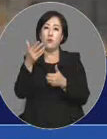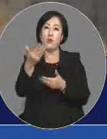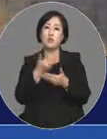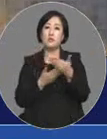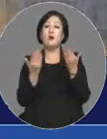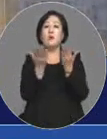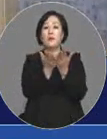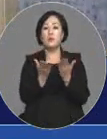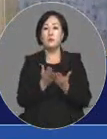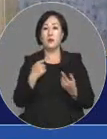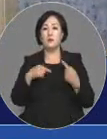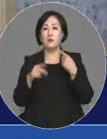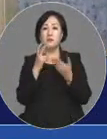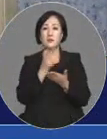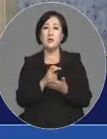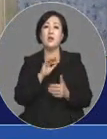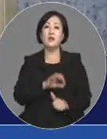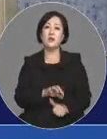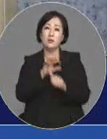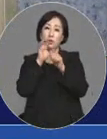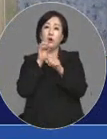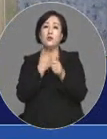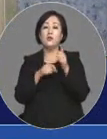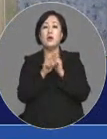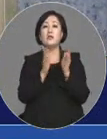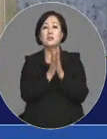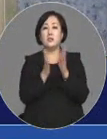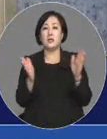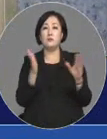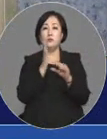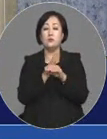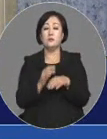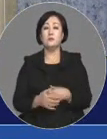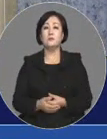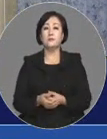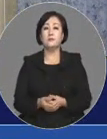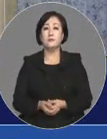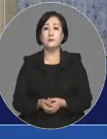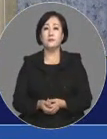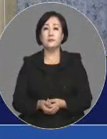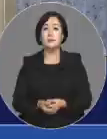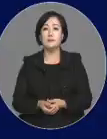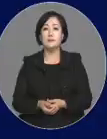정책에 반영하는 사업을 시작합니다 이엉 남 기자의 보돕니다